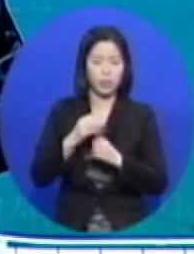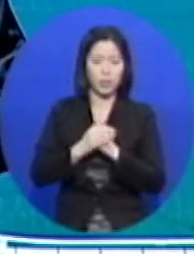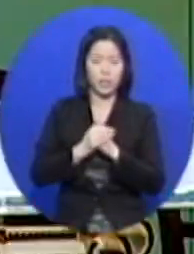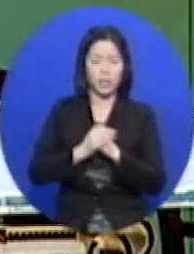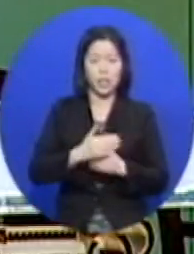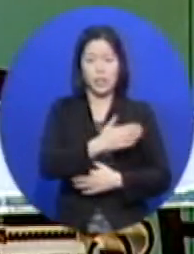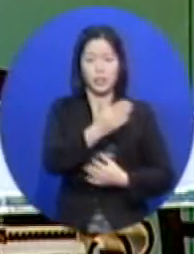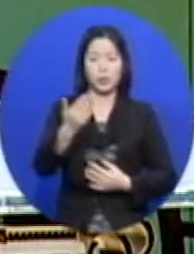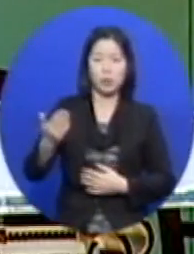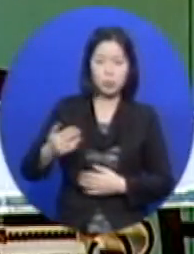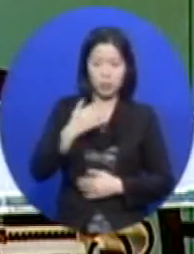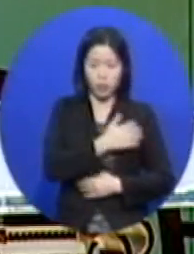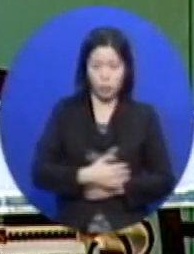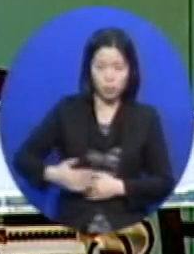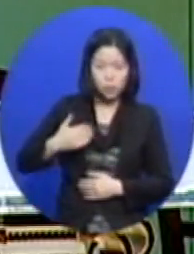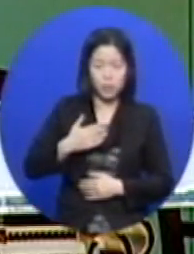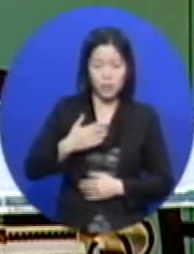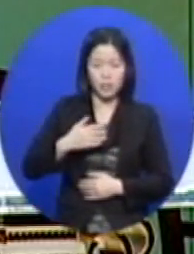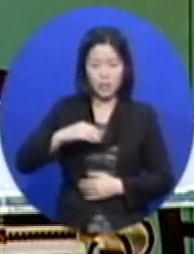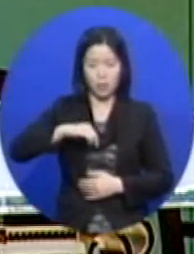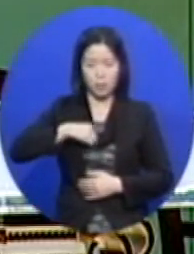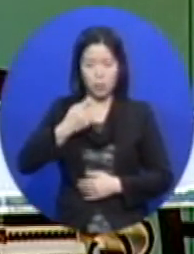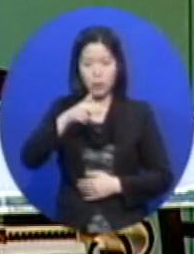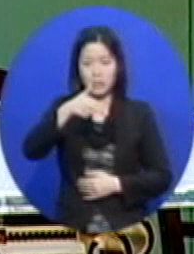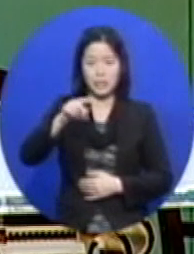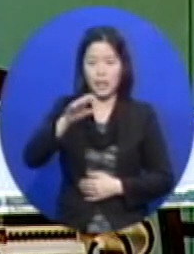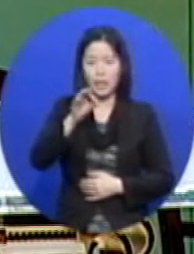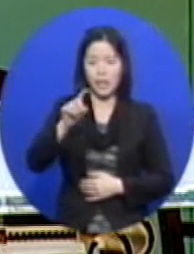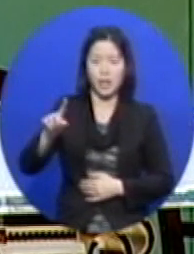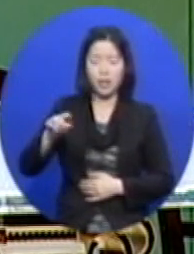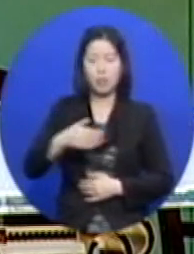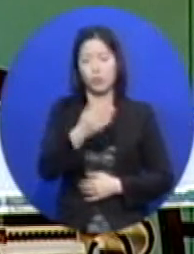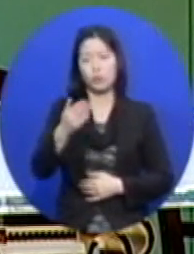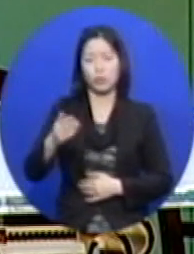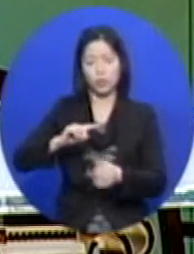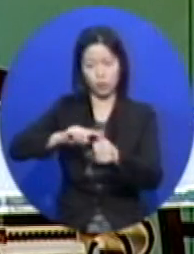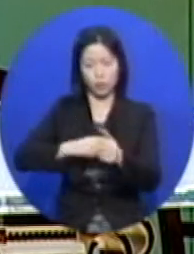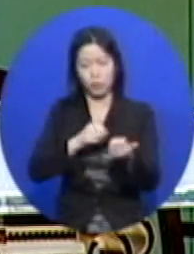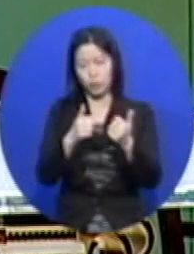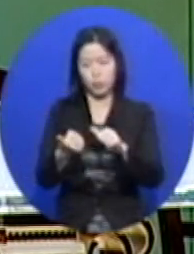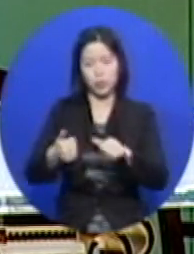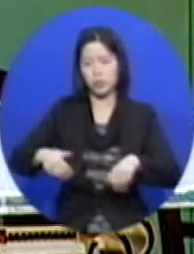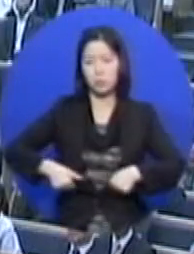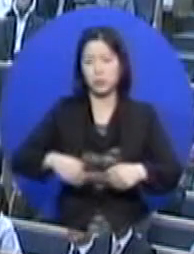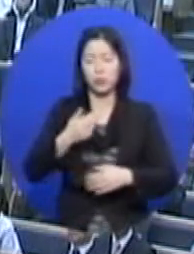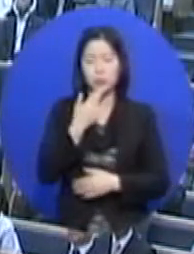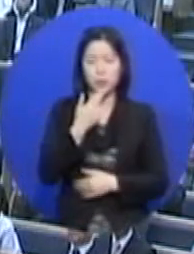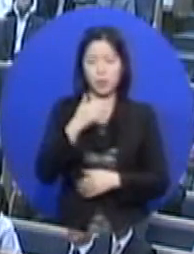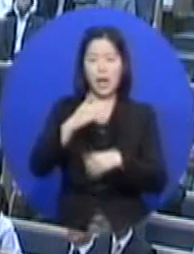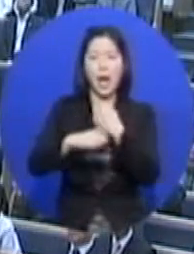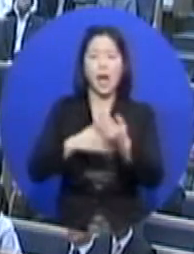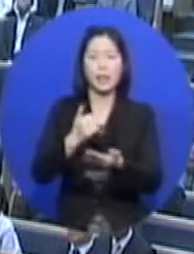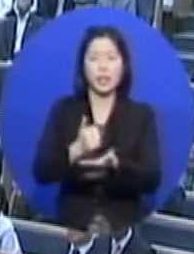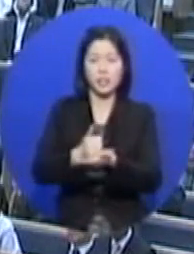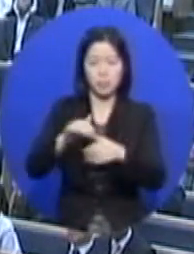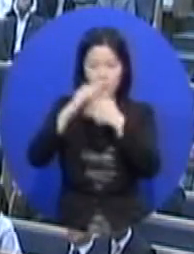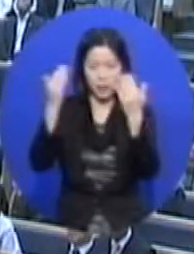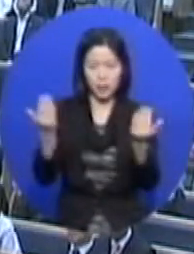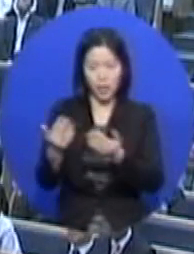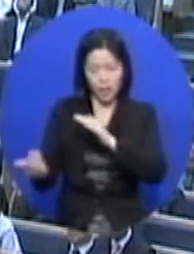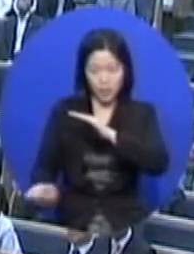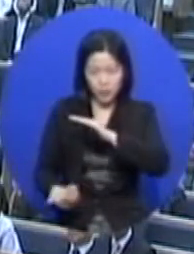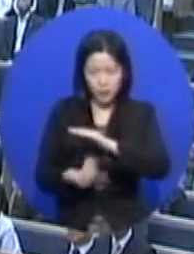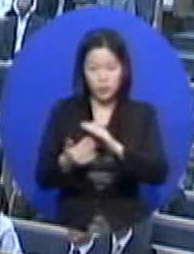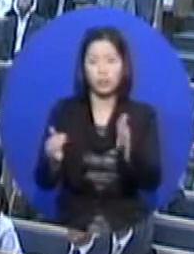여러분의 육신은 자아를 여러분이 죽일 필요가 없어요 이미 하나님이 다 이루어 놓으셨습니다 여러분은 그냥 믿고